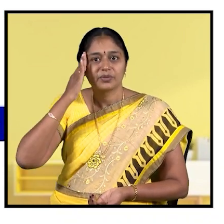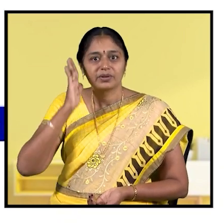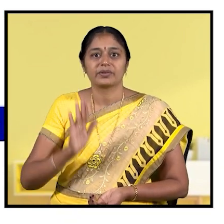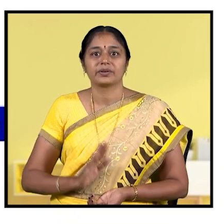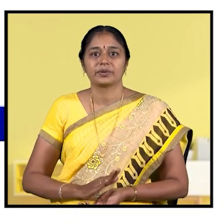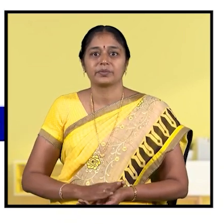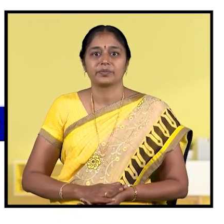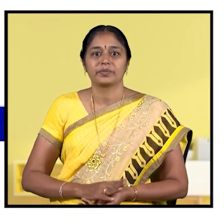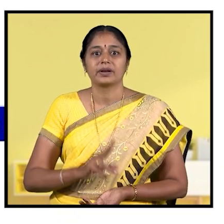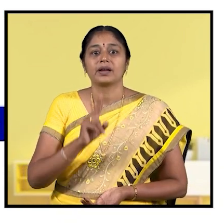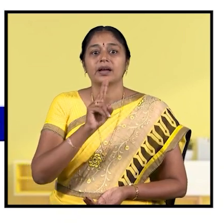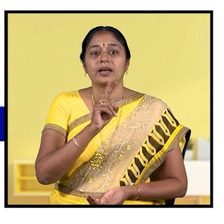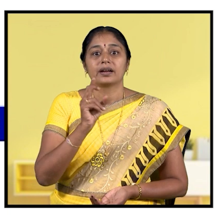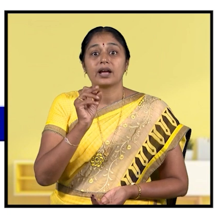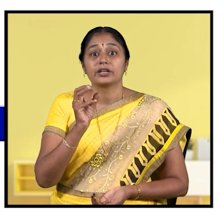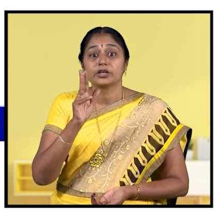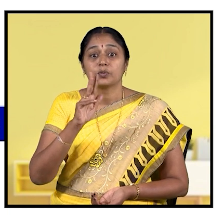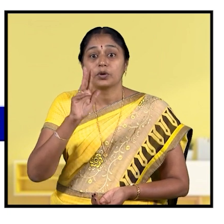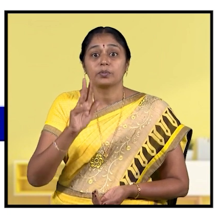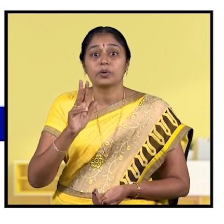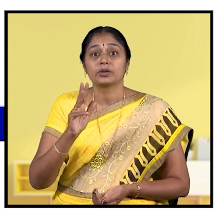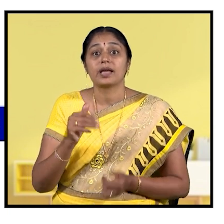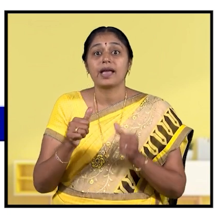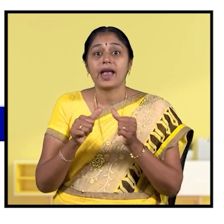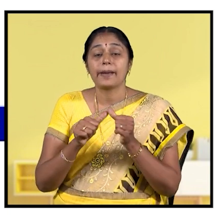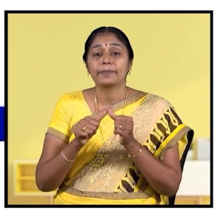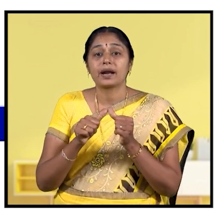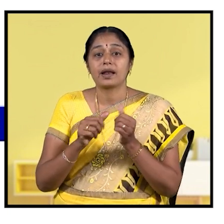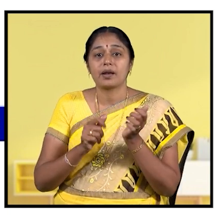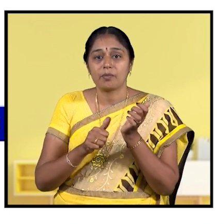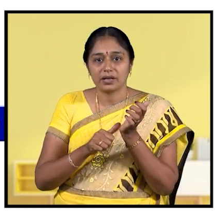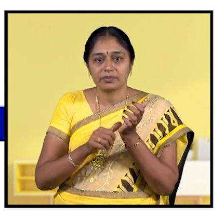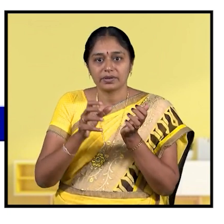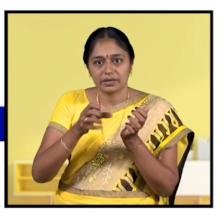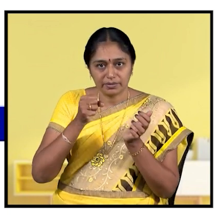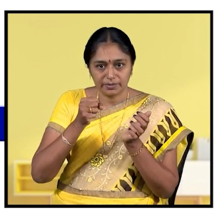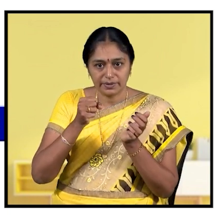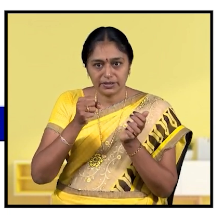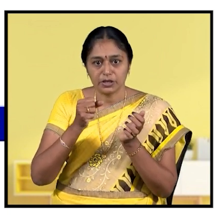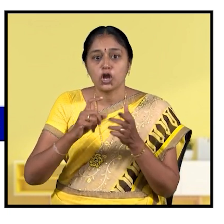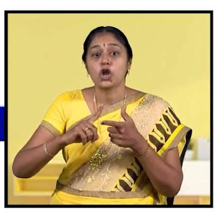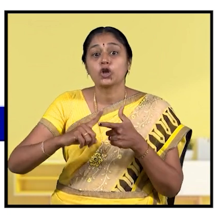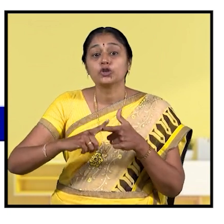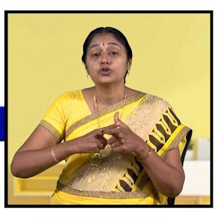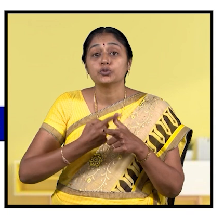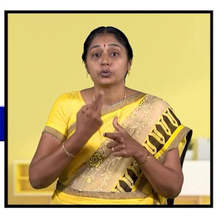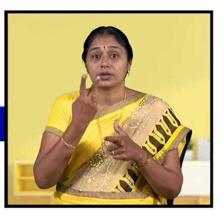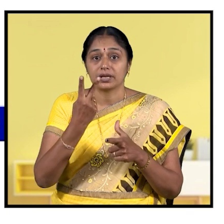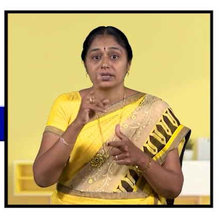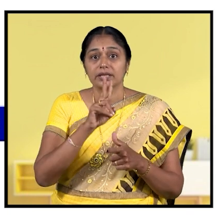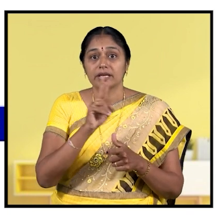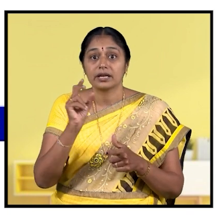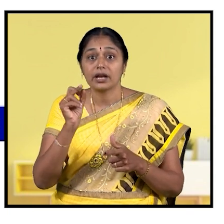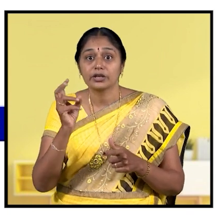ஏப்ரல் மாதத்தில் பன்றி காய்ச்சல் உலகத்தில் கண்டறியப்பட்டது. June 2009 உலக சுகாதார நிறுவனம் பன்றி காய்ச்சல் நோயை பெரும் கொள்ளை நோய் என